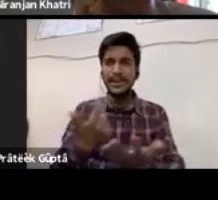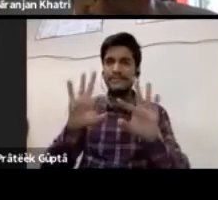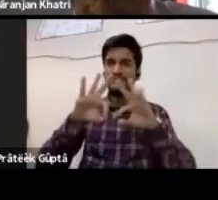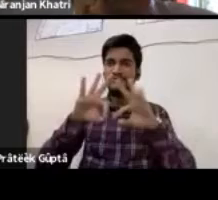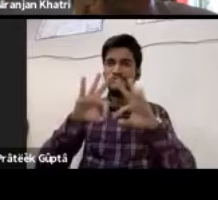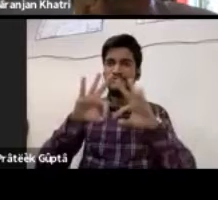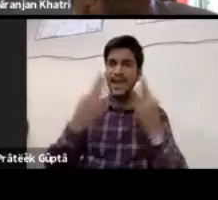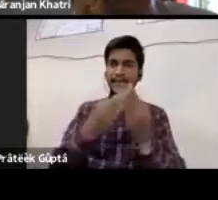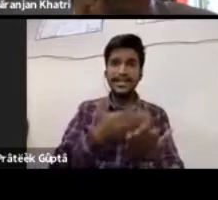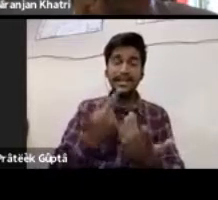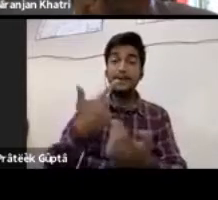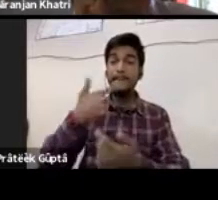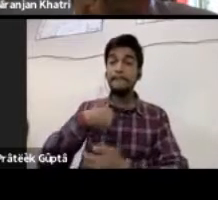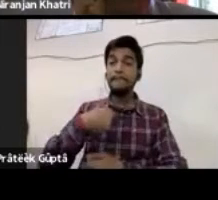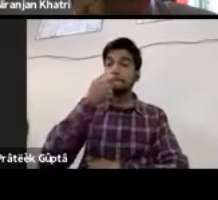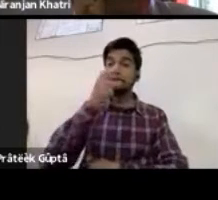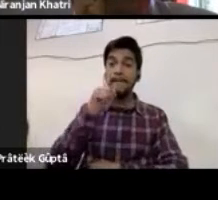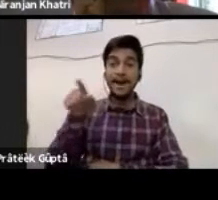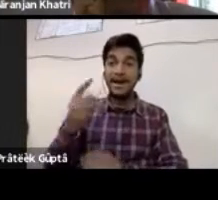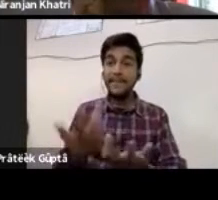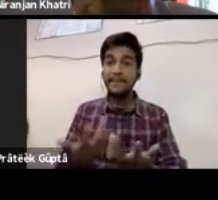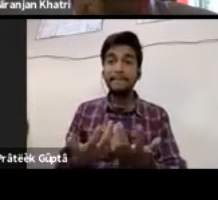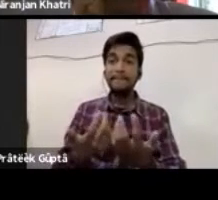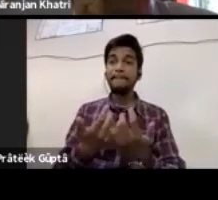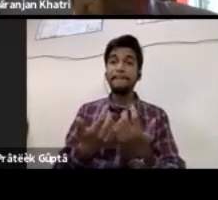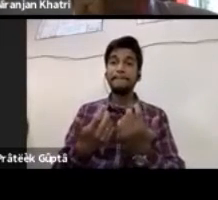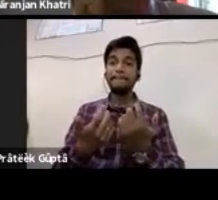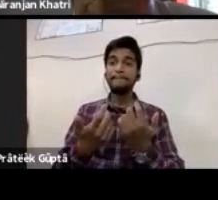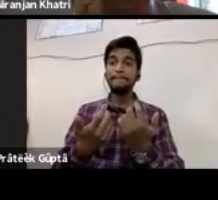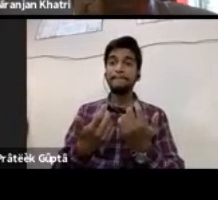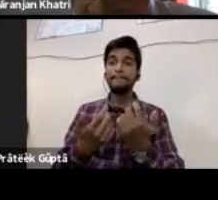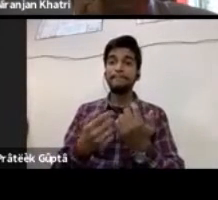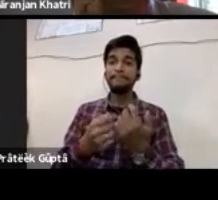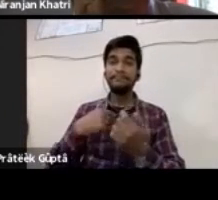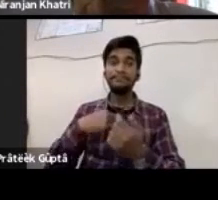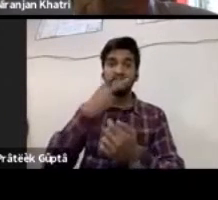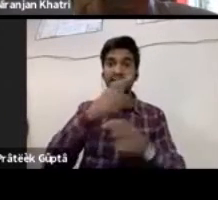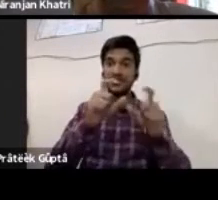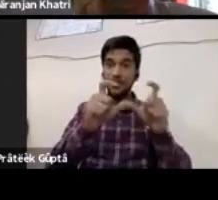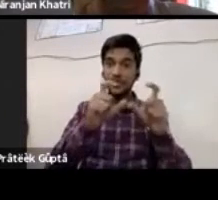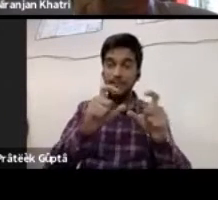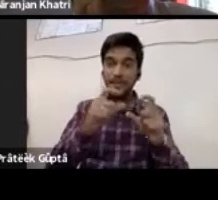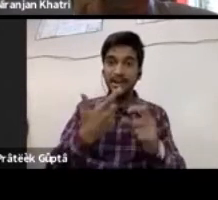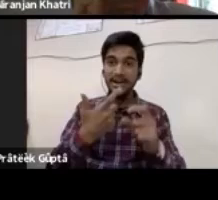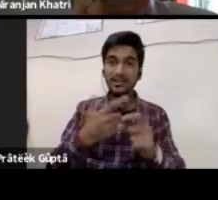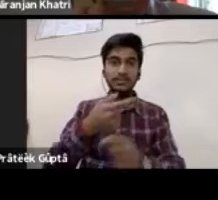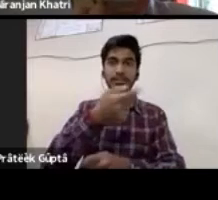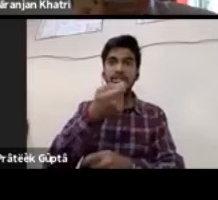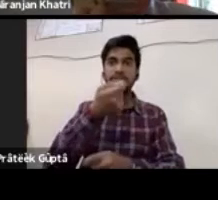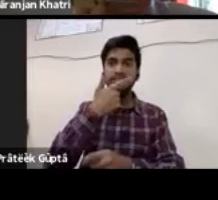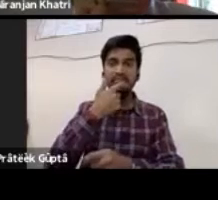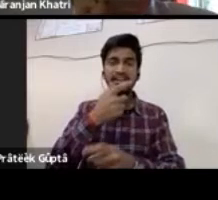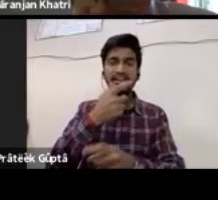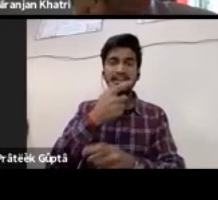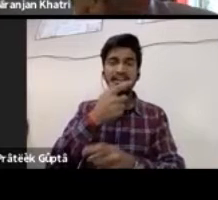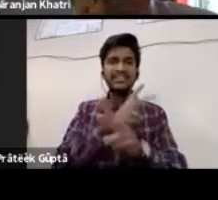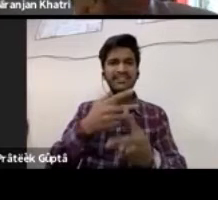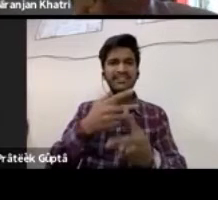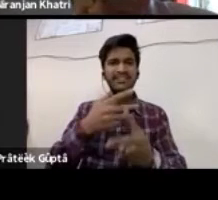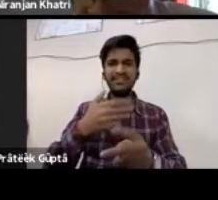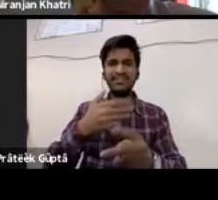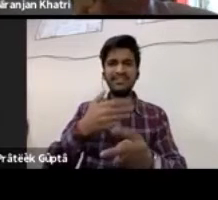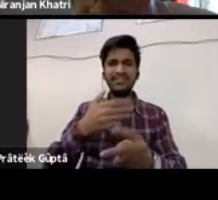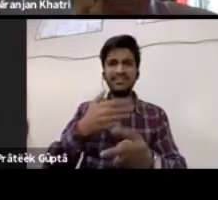had Parkinson. मैं पूरा उनका मैंने ख्याल रखा है, उनका ट्रीटमेंट करवाया है. सो ऐसा नहीं है कि अगर डिसेबिलिटी है या